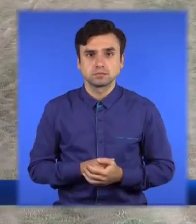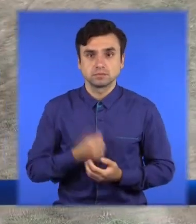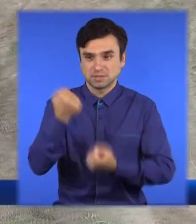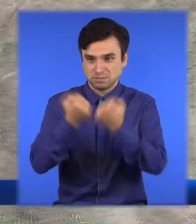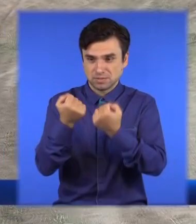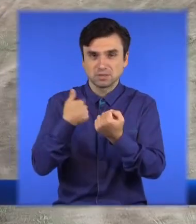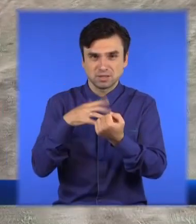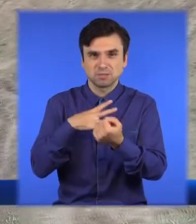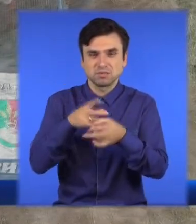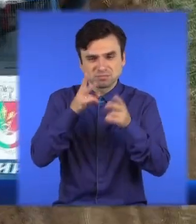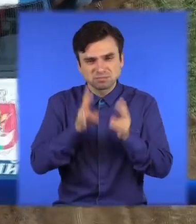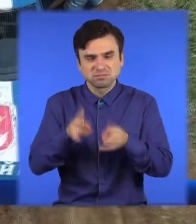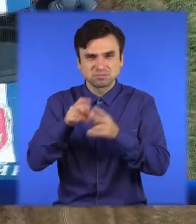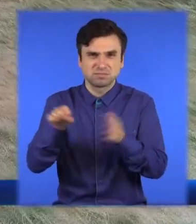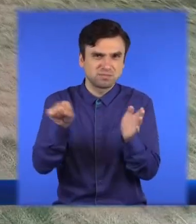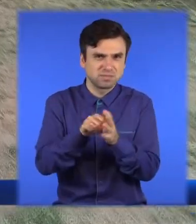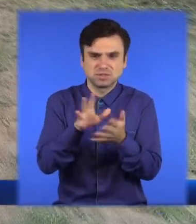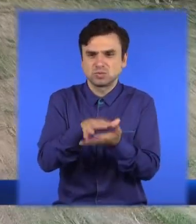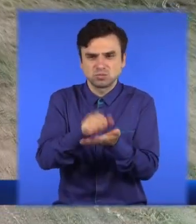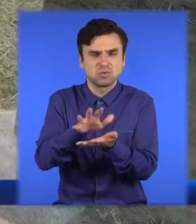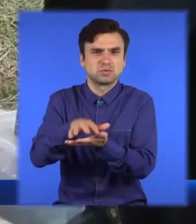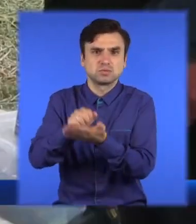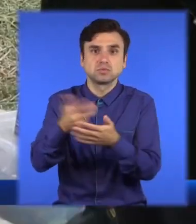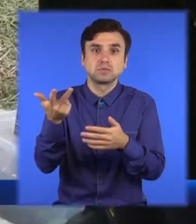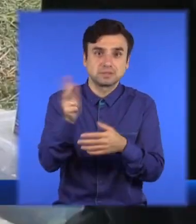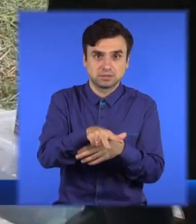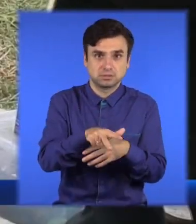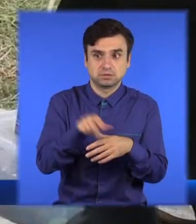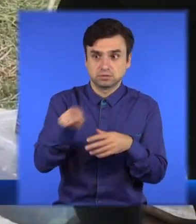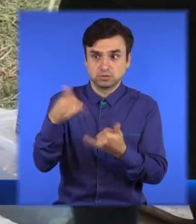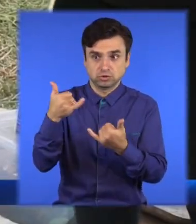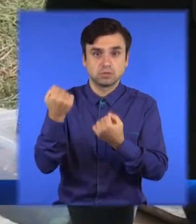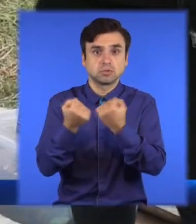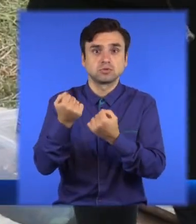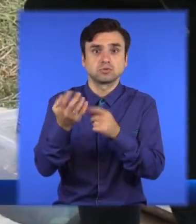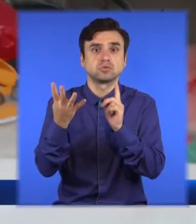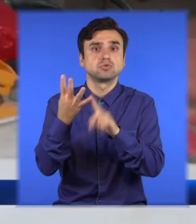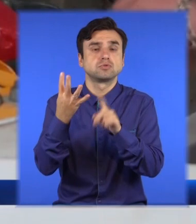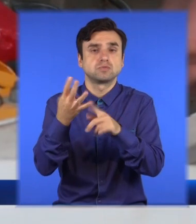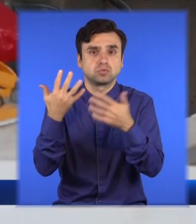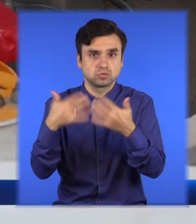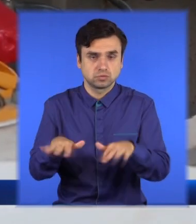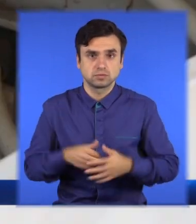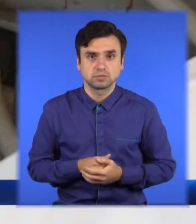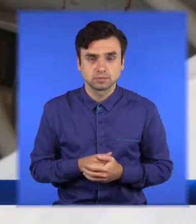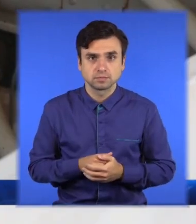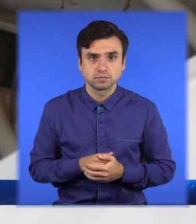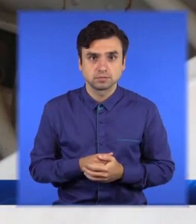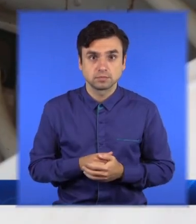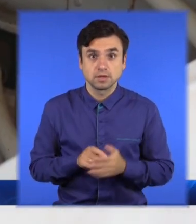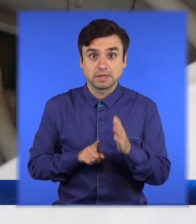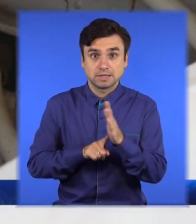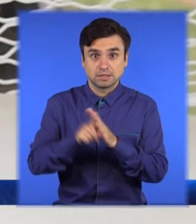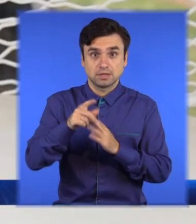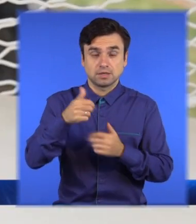Потужність та об'єм двигуна, нові колеса, міцний корпус і кількість обертів. Про можливості своїх автівок пілоти можуть розповідати годинами. А